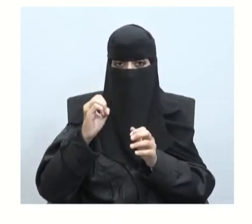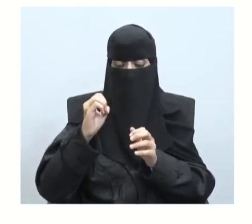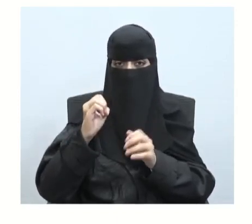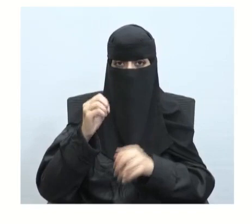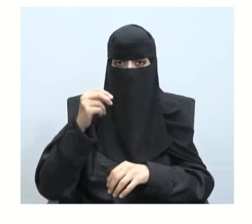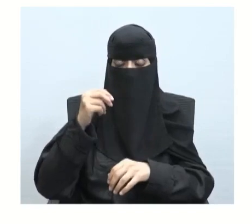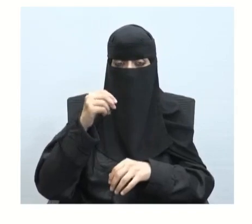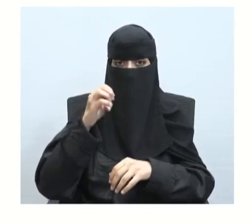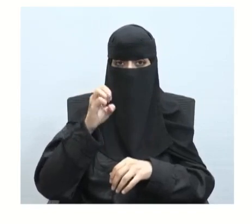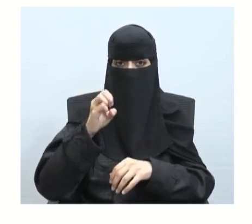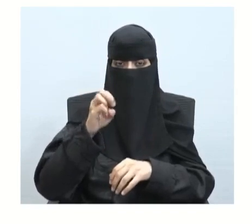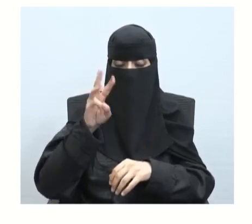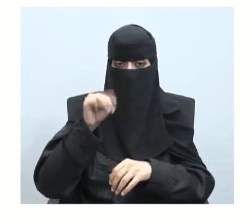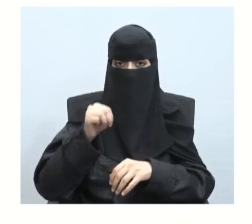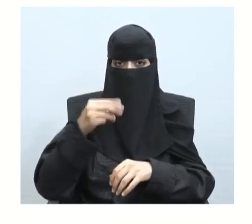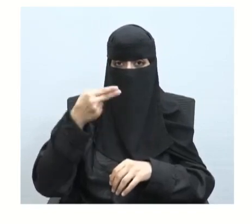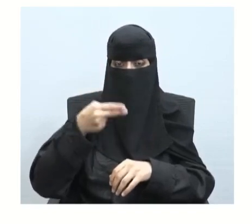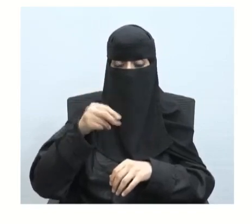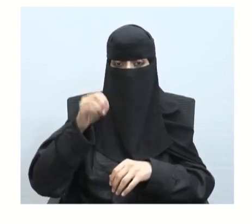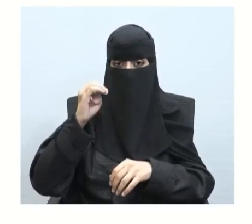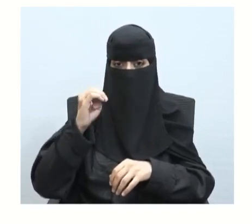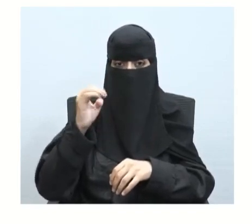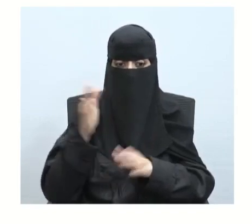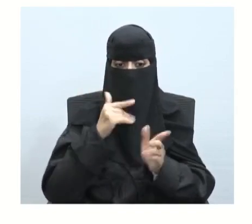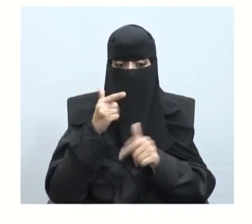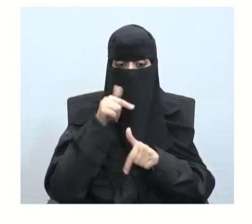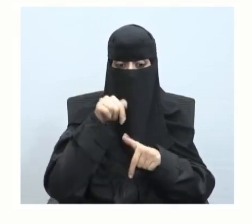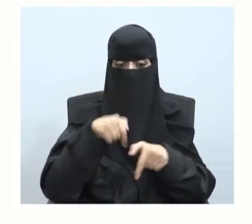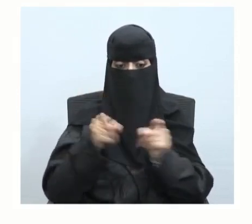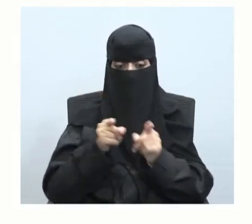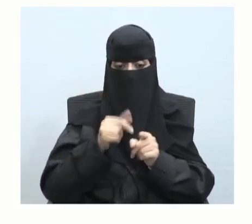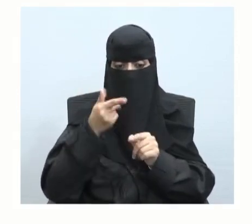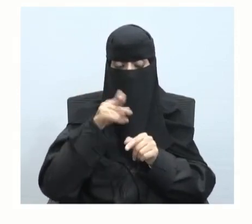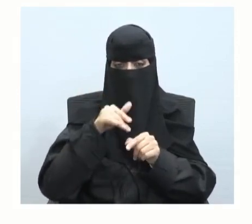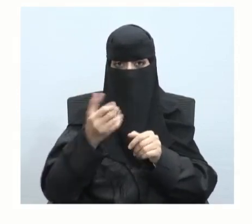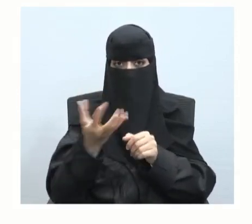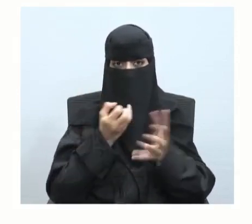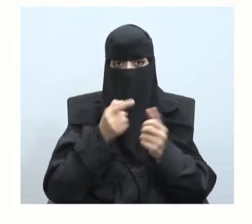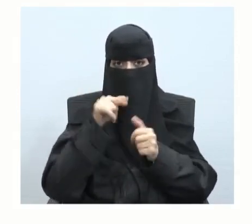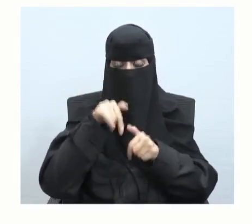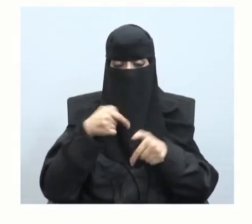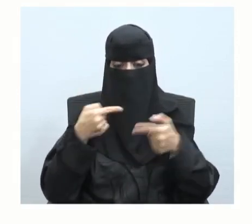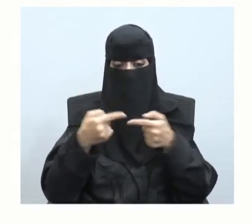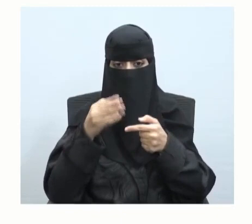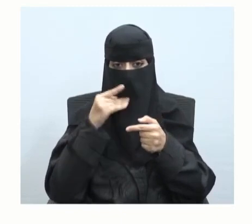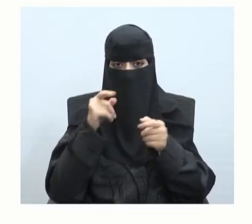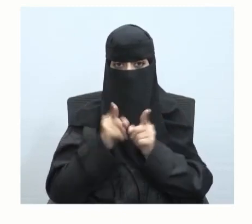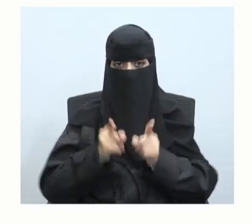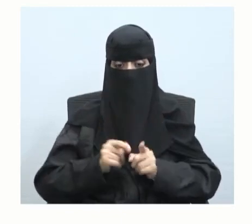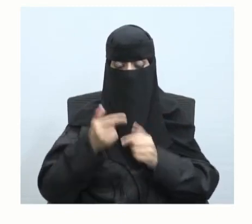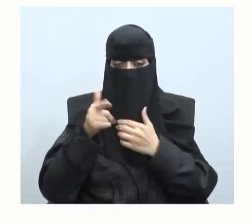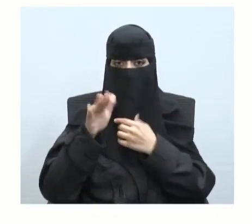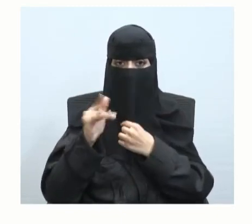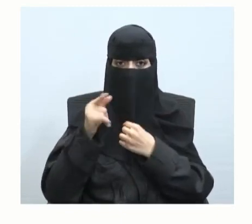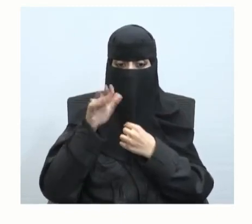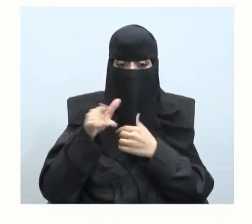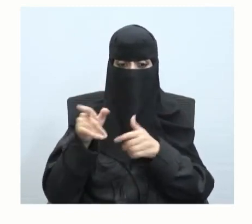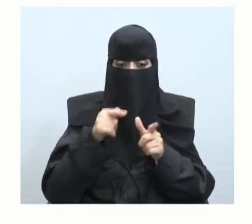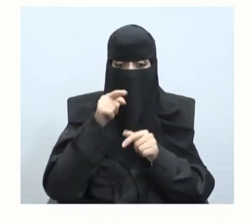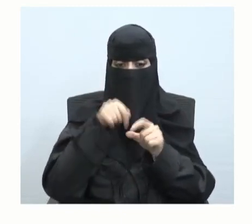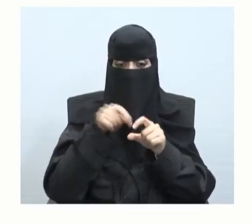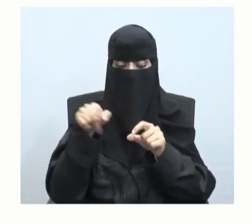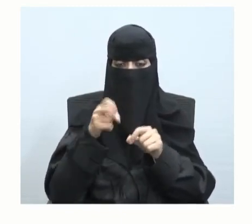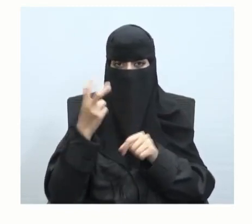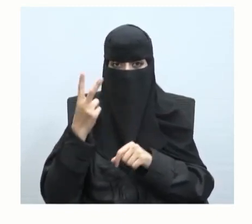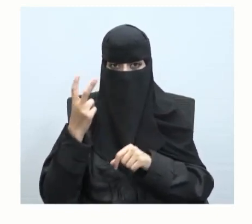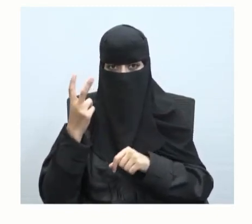الان ساقوم بالتعويض بشكل مباشر بعد التحديد على ماذا على المعطيات لنحدد لديك هذه